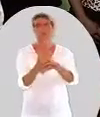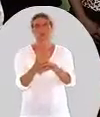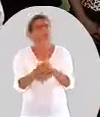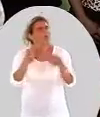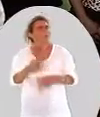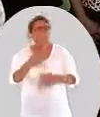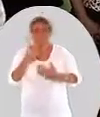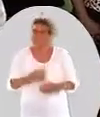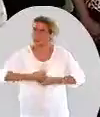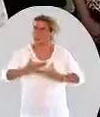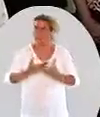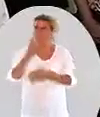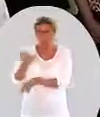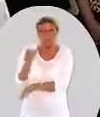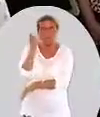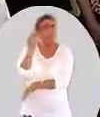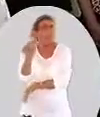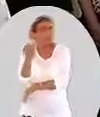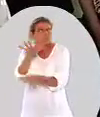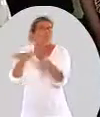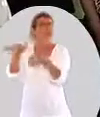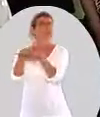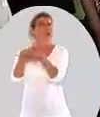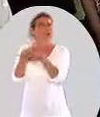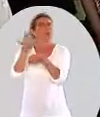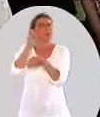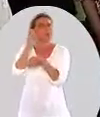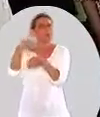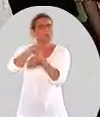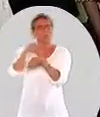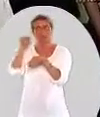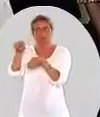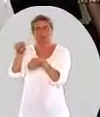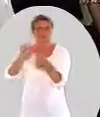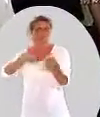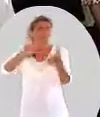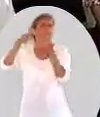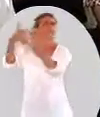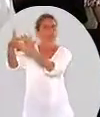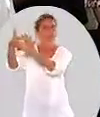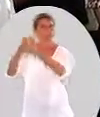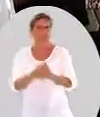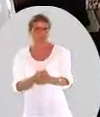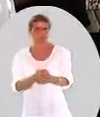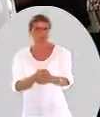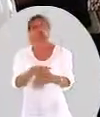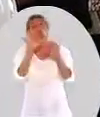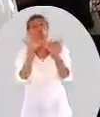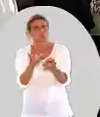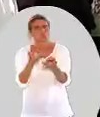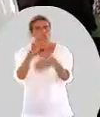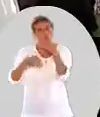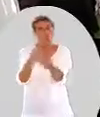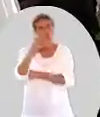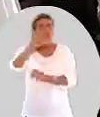attentifs à cette jeunesse qui est l'avenir de la Guadeloupe mais 2012 aura aussi